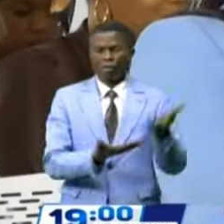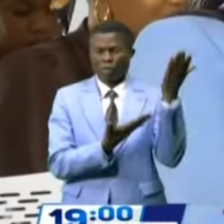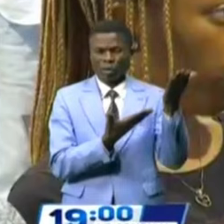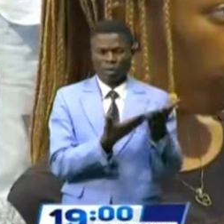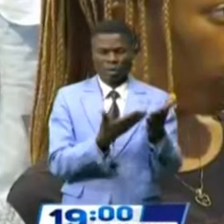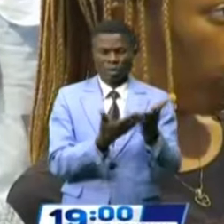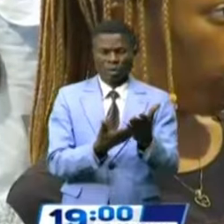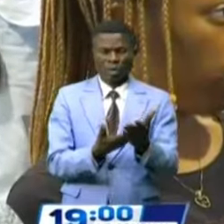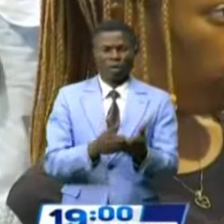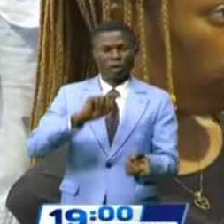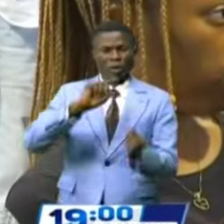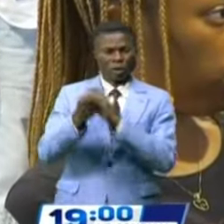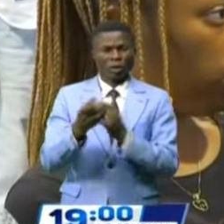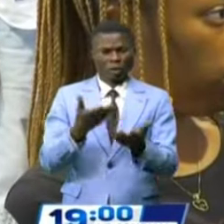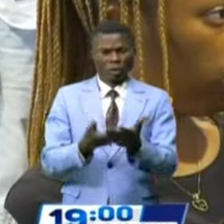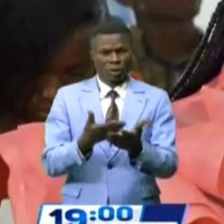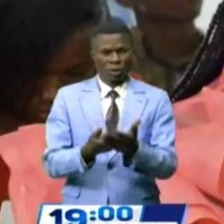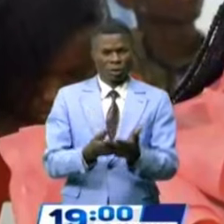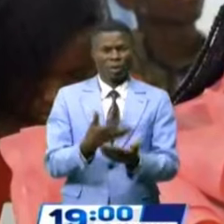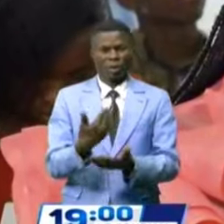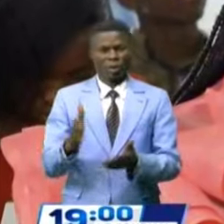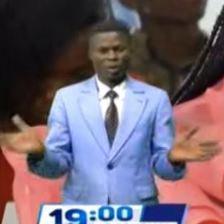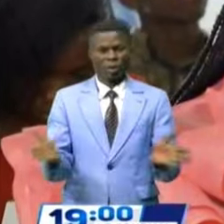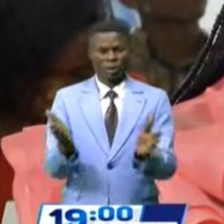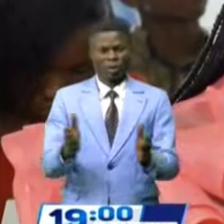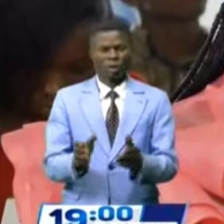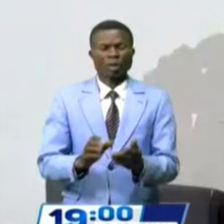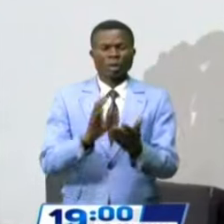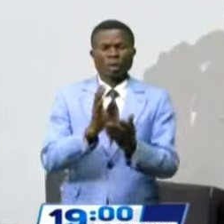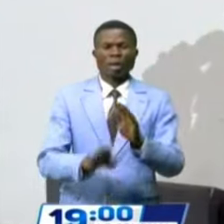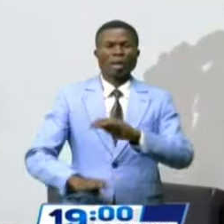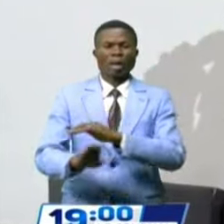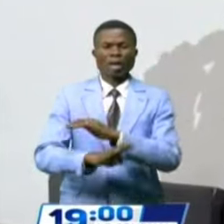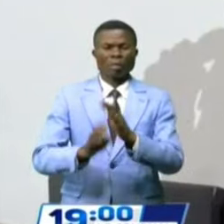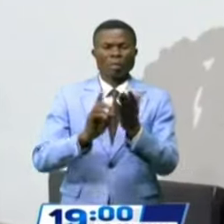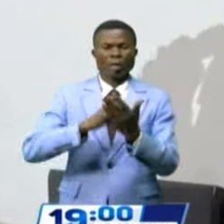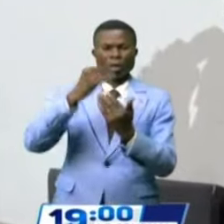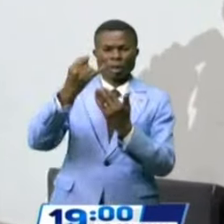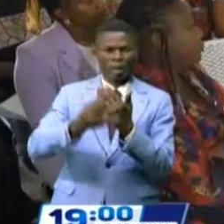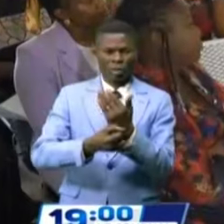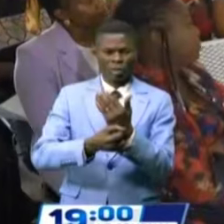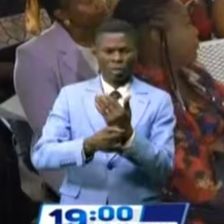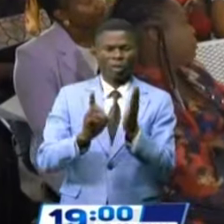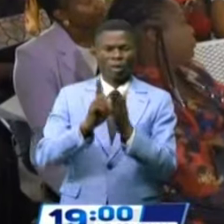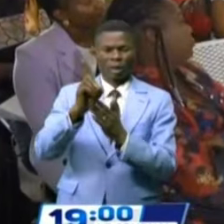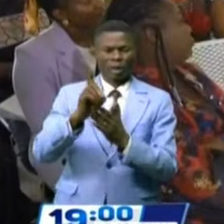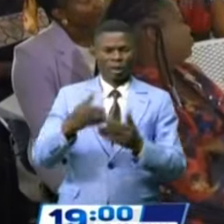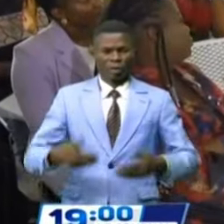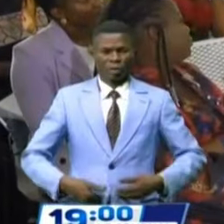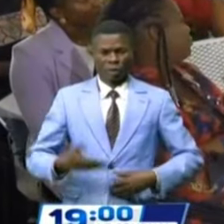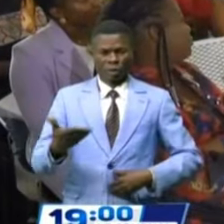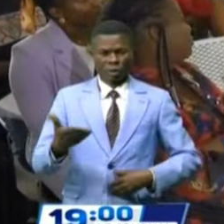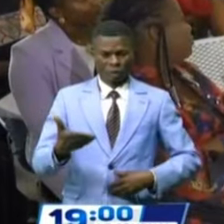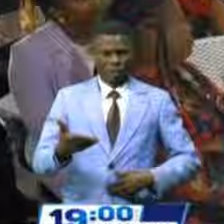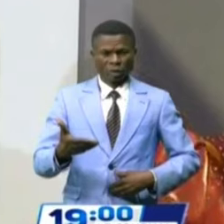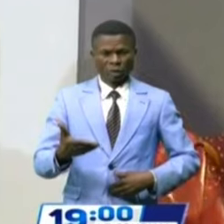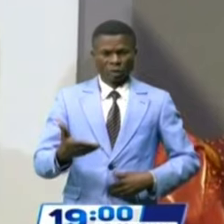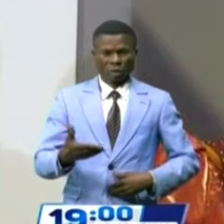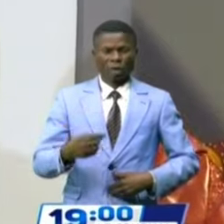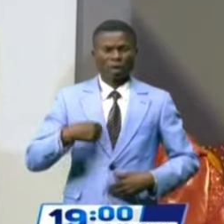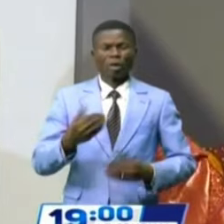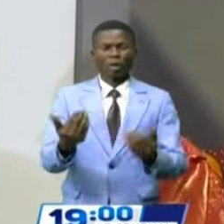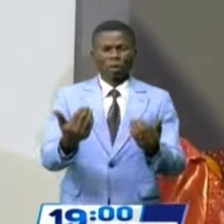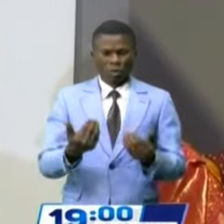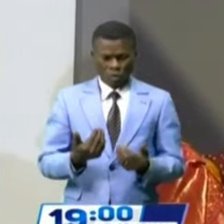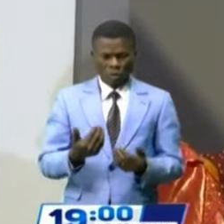Le goût du changement, une motivation à la base d'un projet développé par un groupe de jeunes. On veut vraiment être